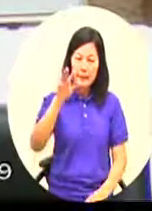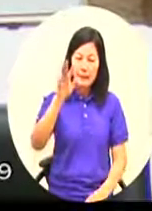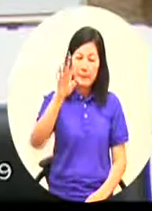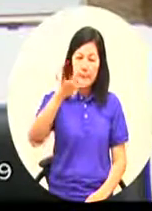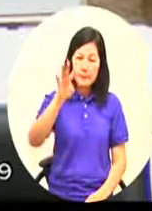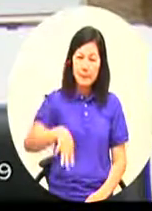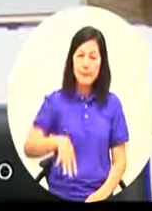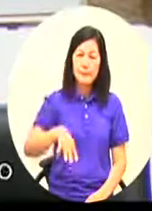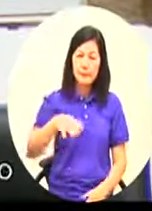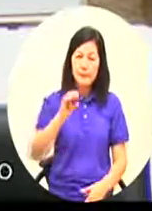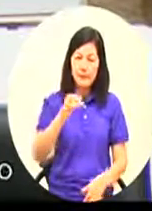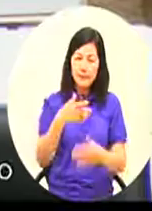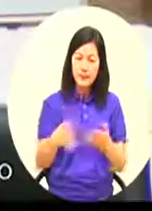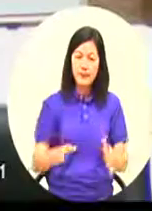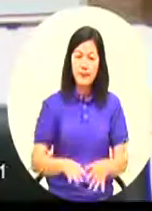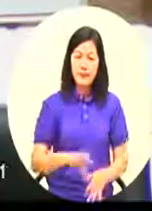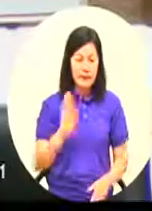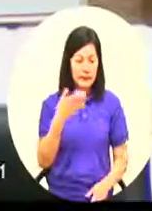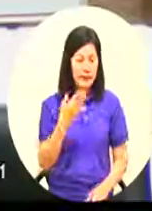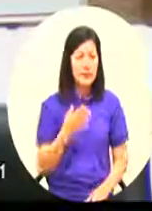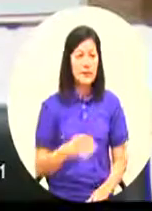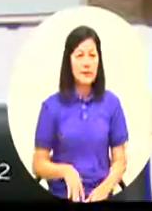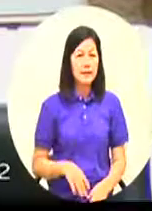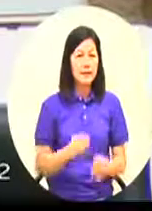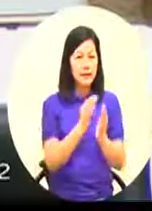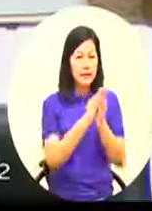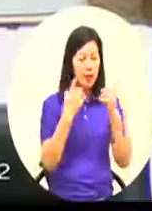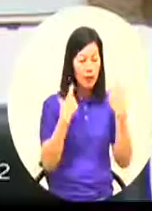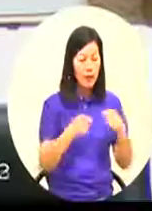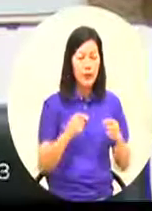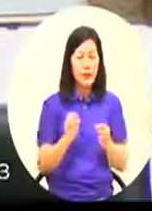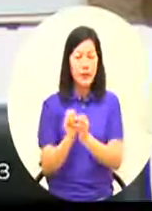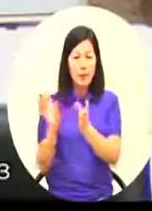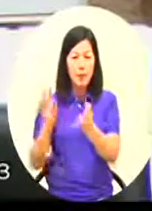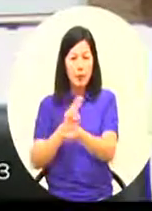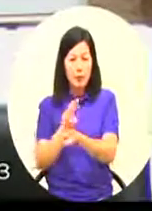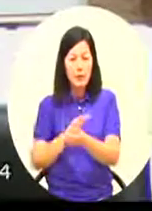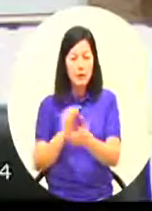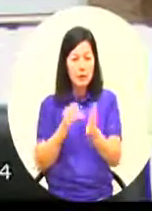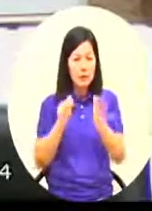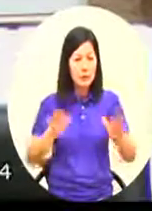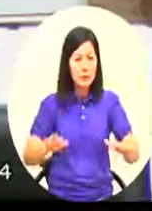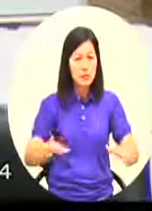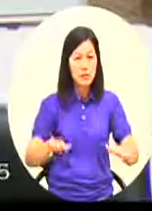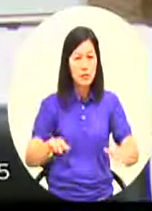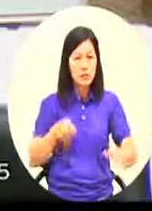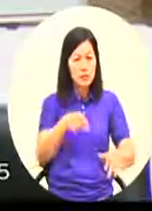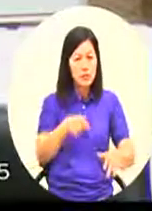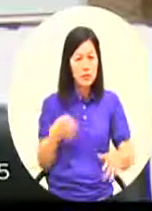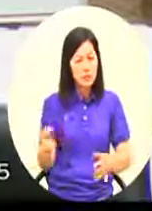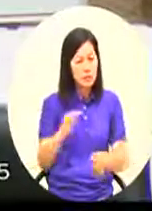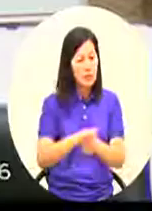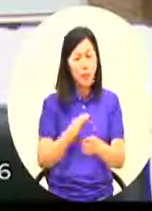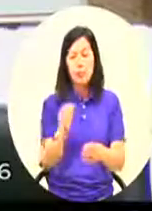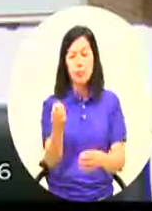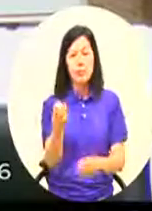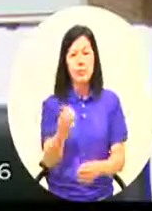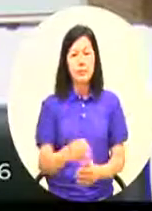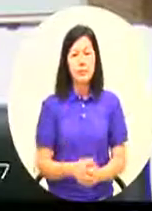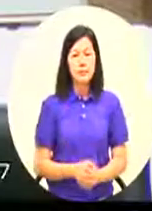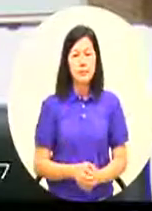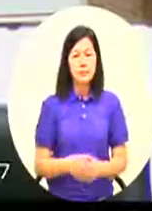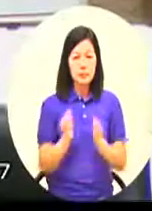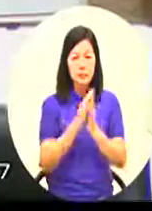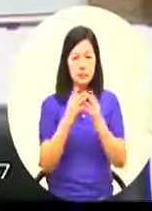但是我们桃园跟茂林没有这个，到目前为止也没有这项经费。我们桃园乡也很